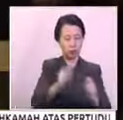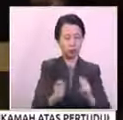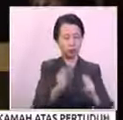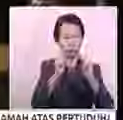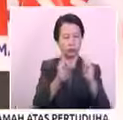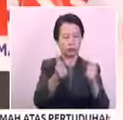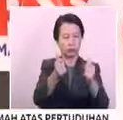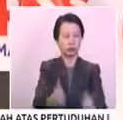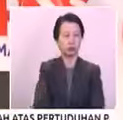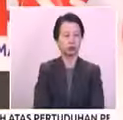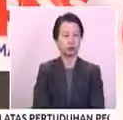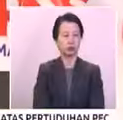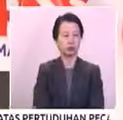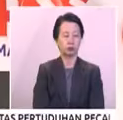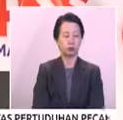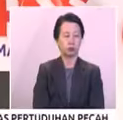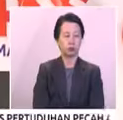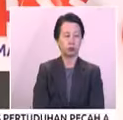segera.